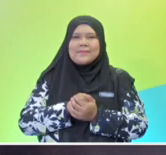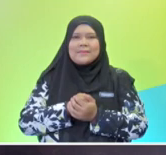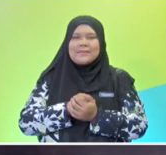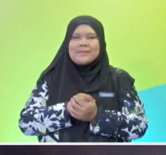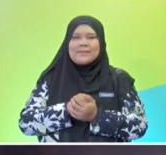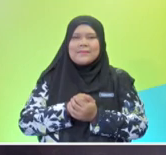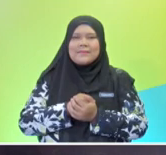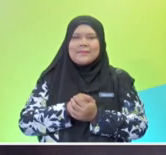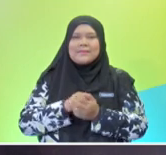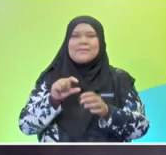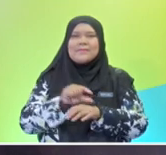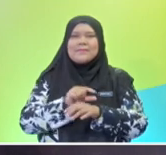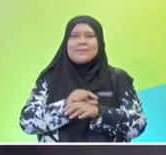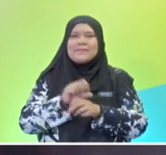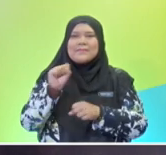cikgu. Boleh?